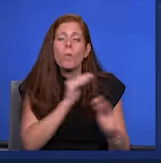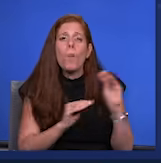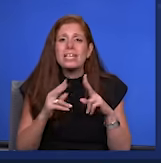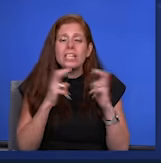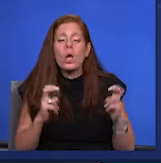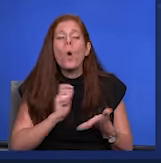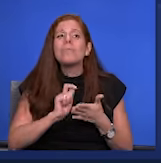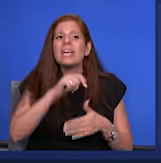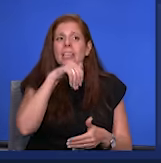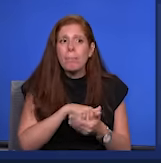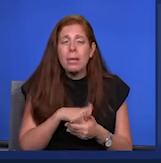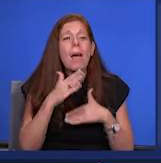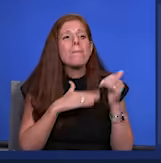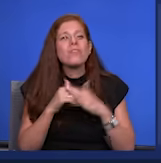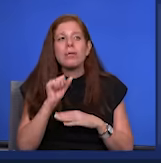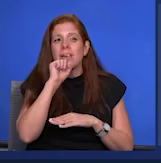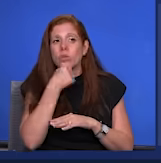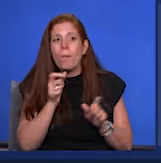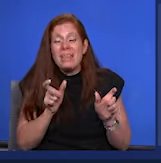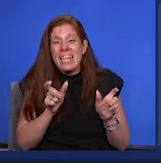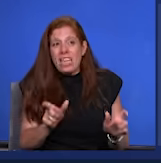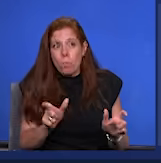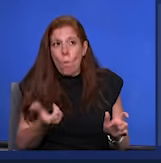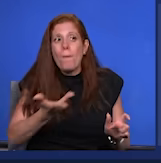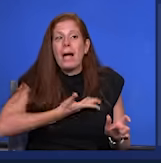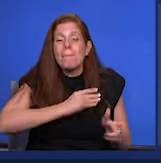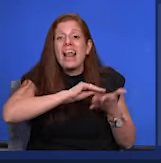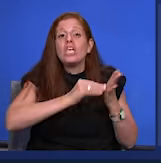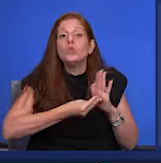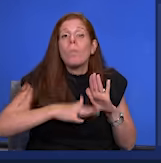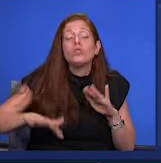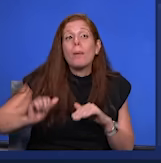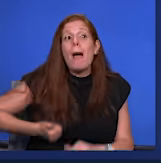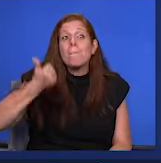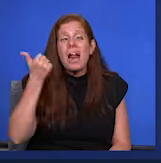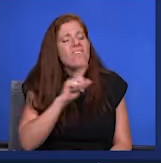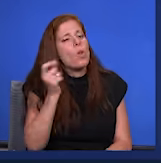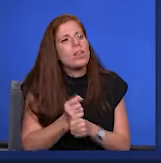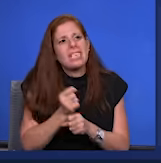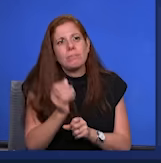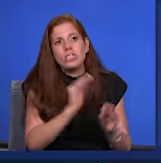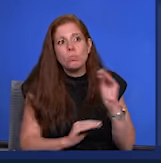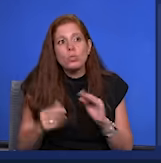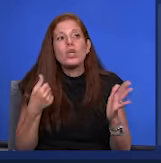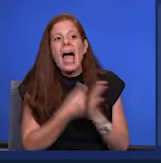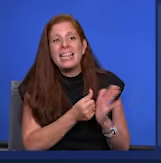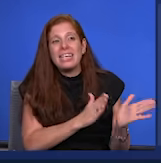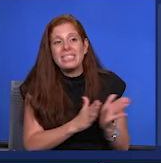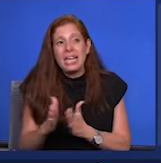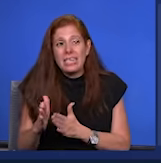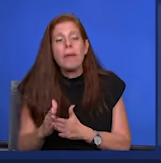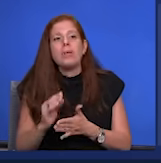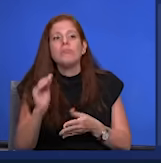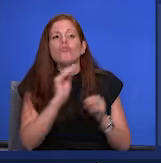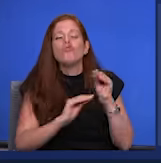המבנים ההיסטוריים במקום נאטמו עם קבלת החזקה בשטח מהבעלים, ולא יעשה בהם שימוש עד להסדרתם באמצעות היתר שימוש חורג